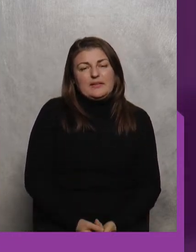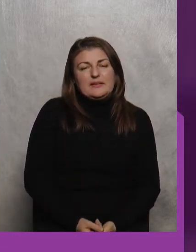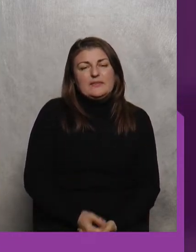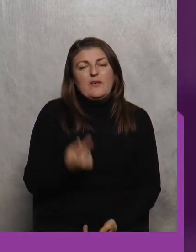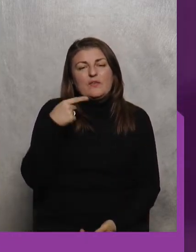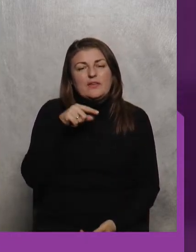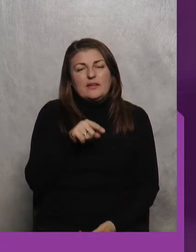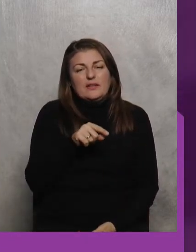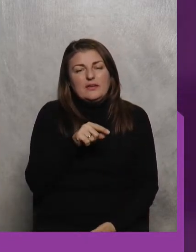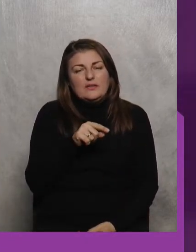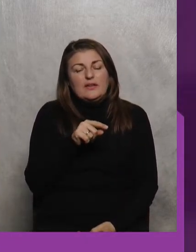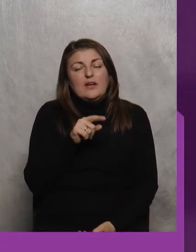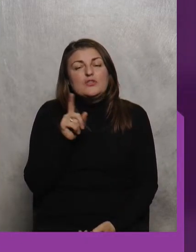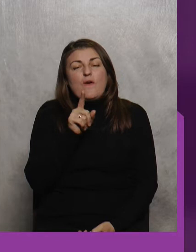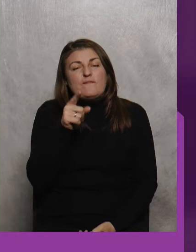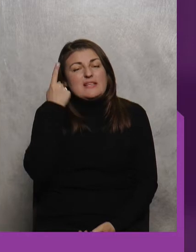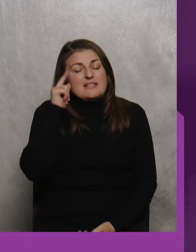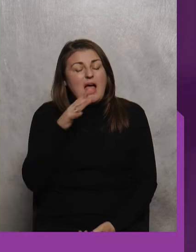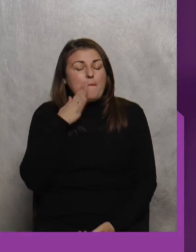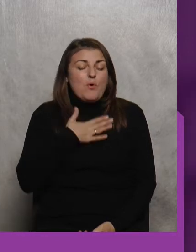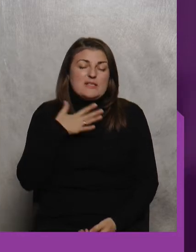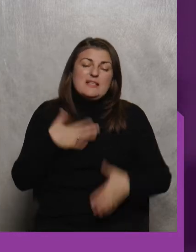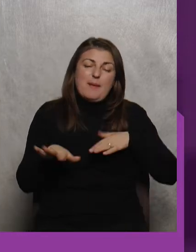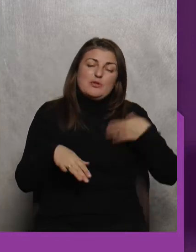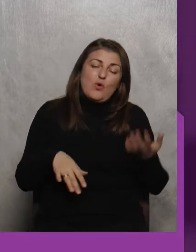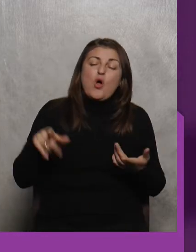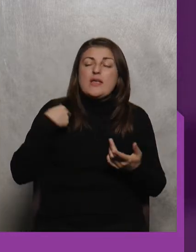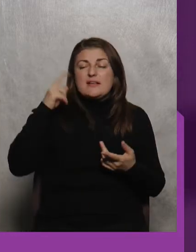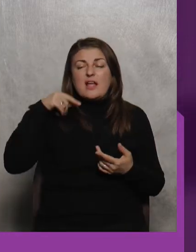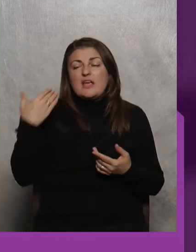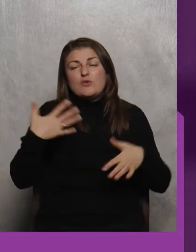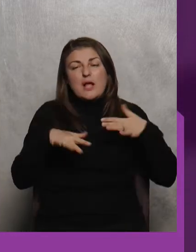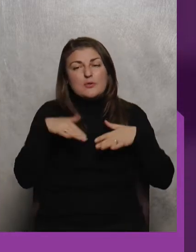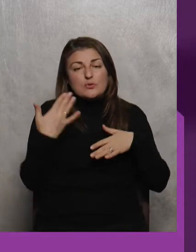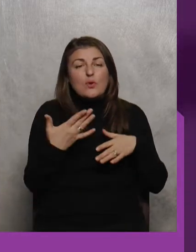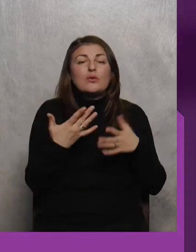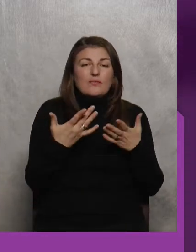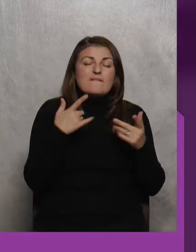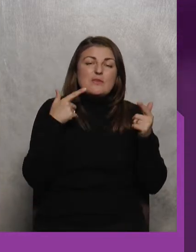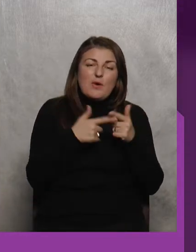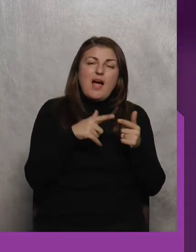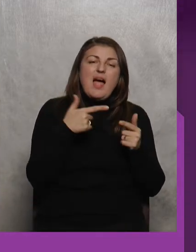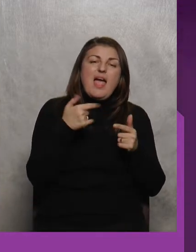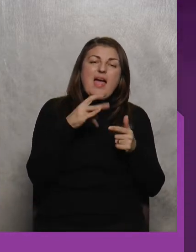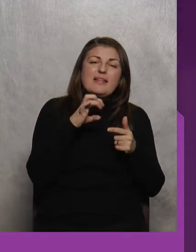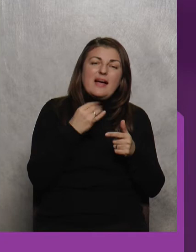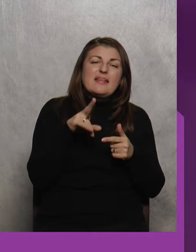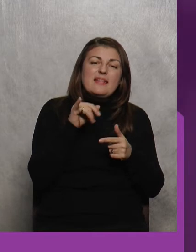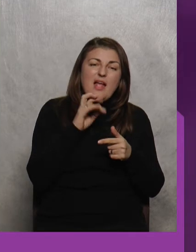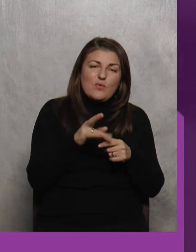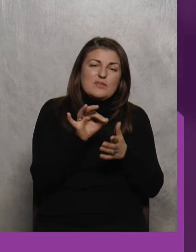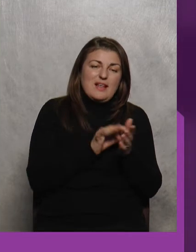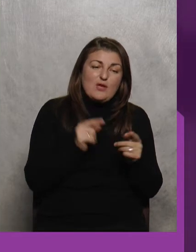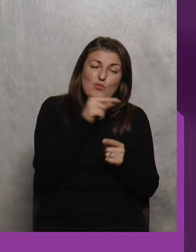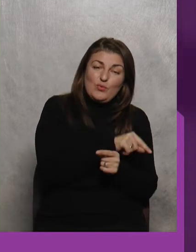що він знає мої слабі сторони, я знаю його слабі сторони, відповідно. От Геннадій Данюк відразу і там,